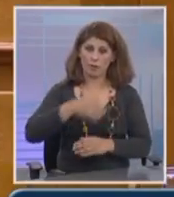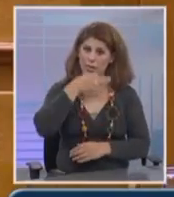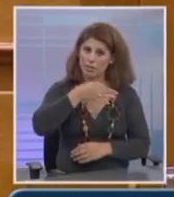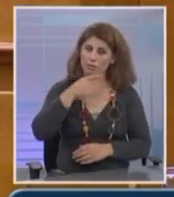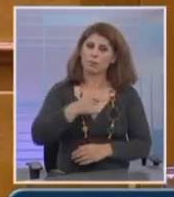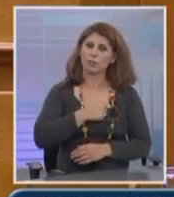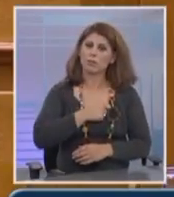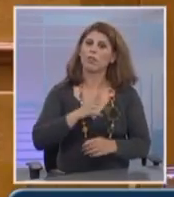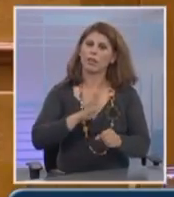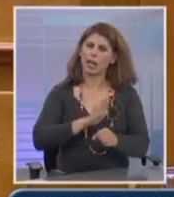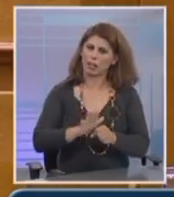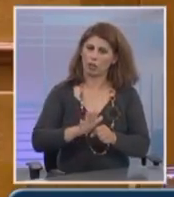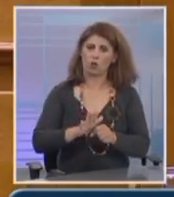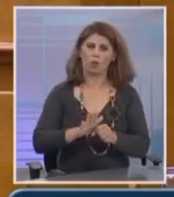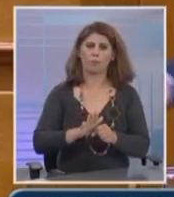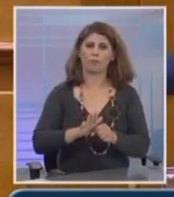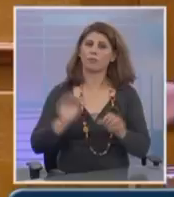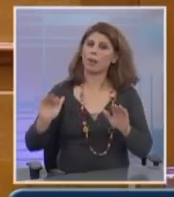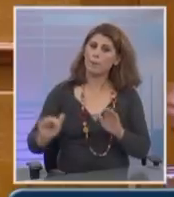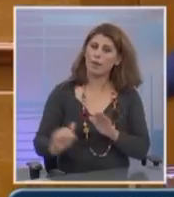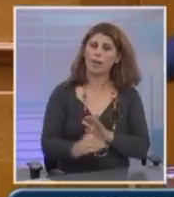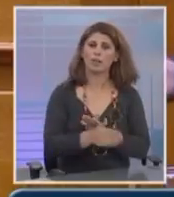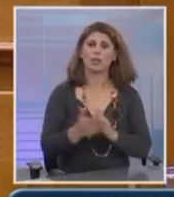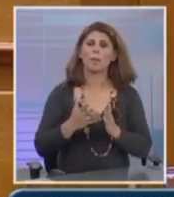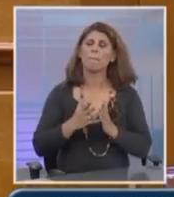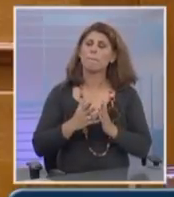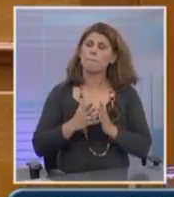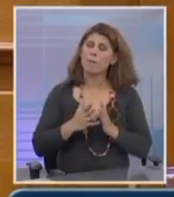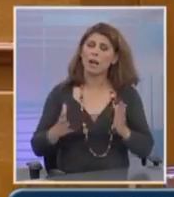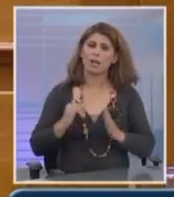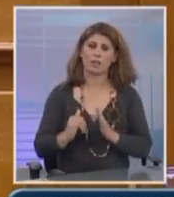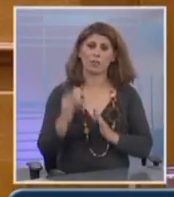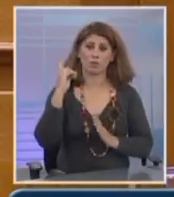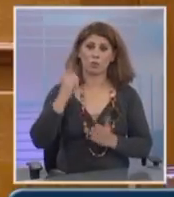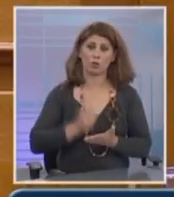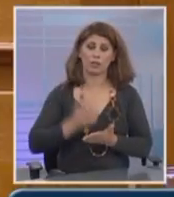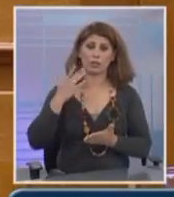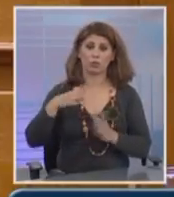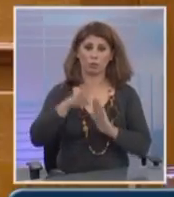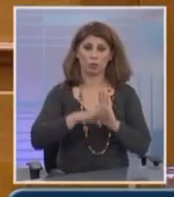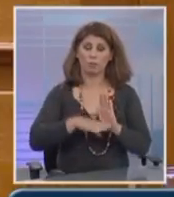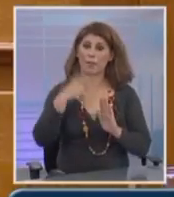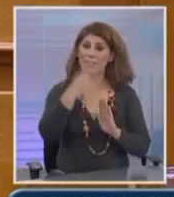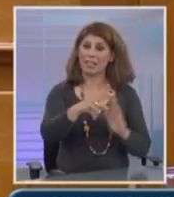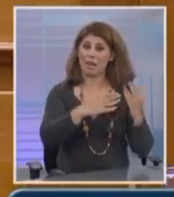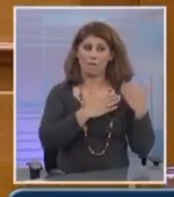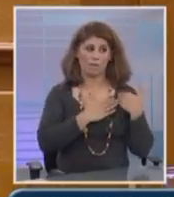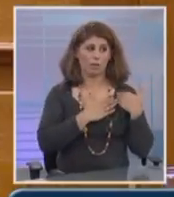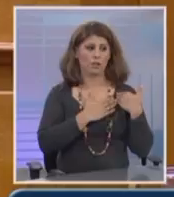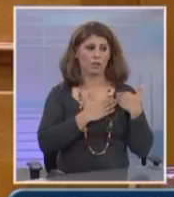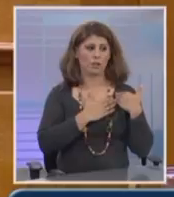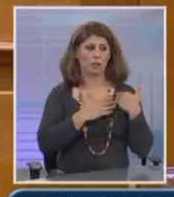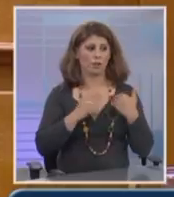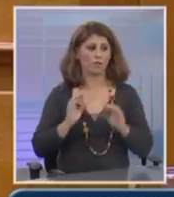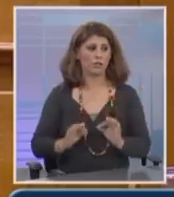θα είναι αρκετό και να περάσετε με μεγάλη καθυστέρηση την πρώτη αξιολόγηση του προγράμματος, που με δικιά σας ευθύνη βέβαια